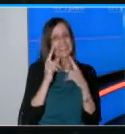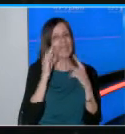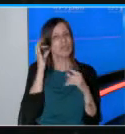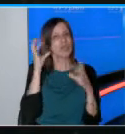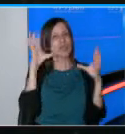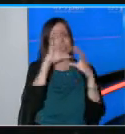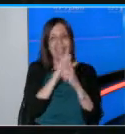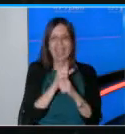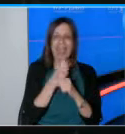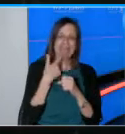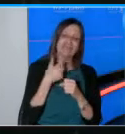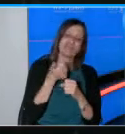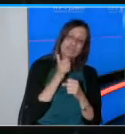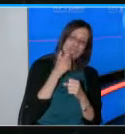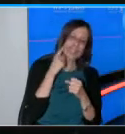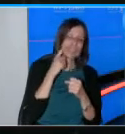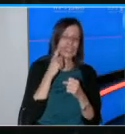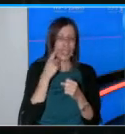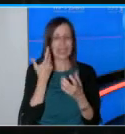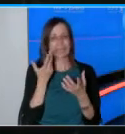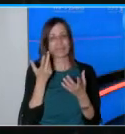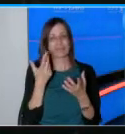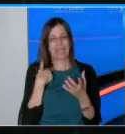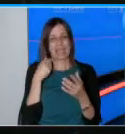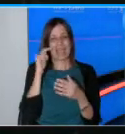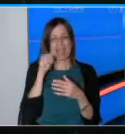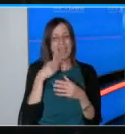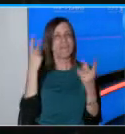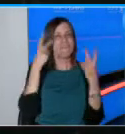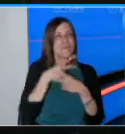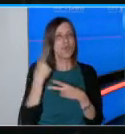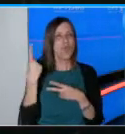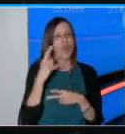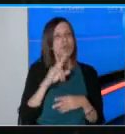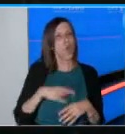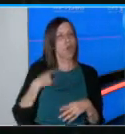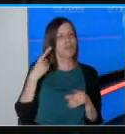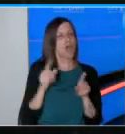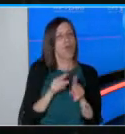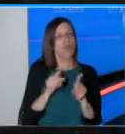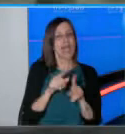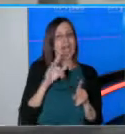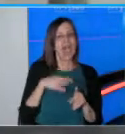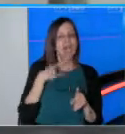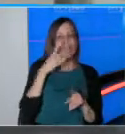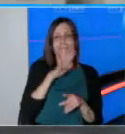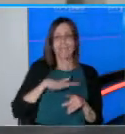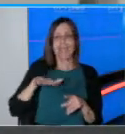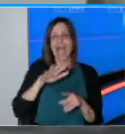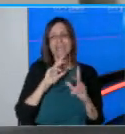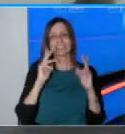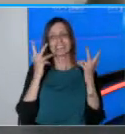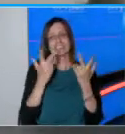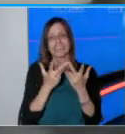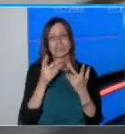ערב, מרגריטות, שוטות, סבבה, צחוקים, ואיכשהו הגענו למסקנה שכל אחת חווה את אותה חוויה במרחב הציבורי,